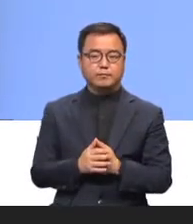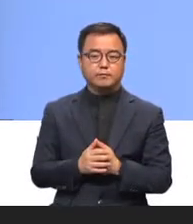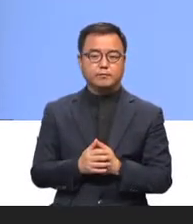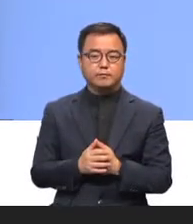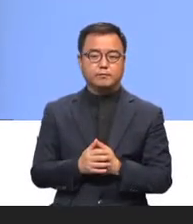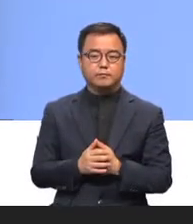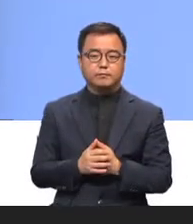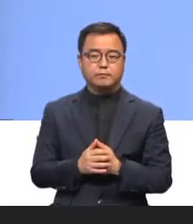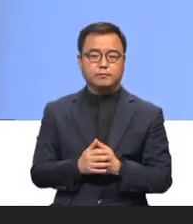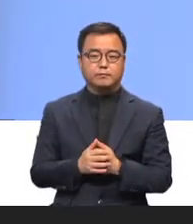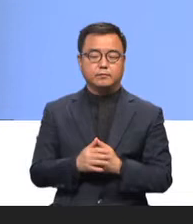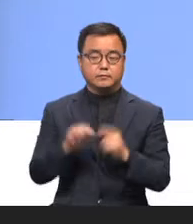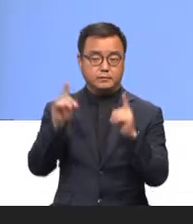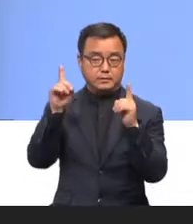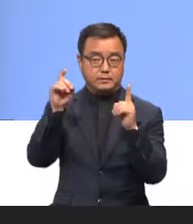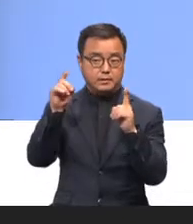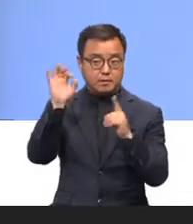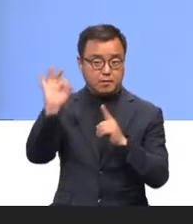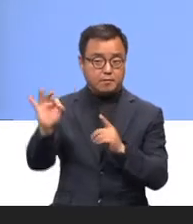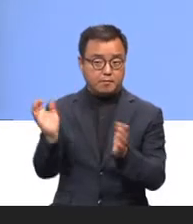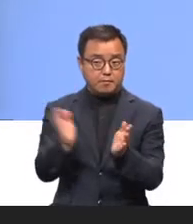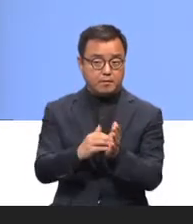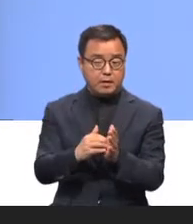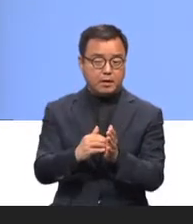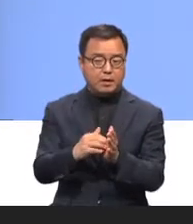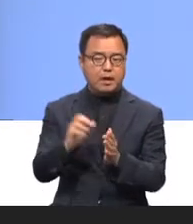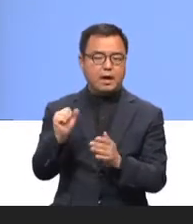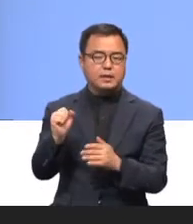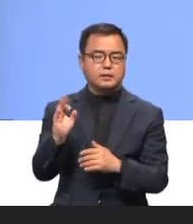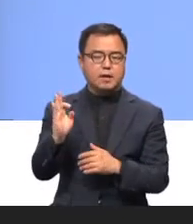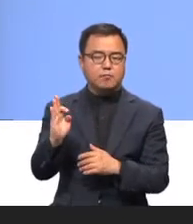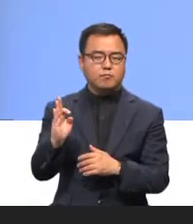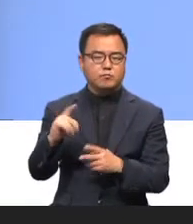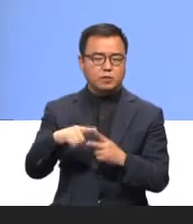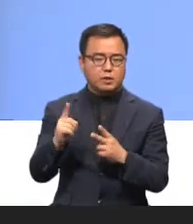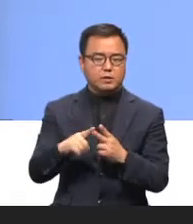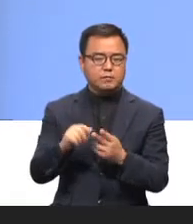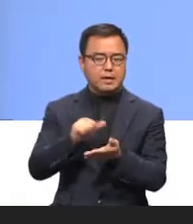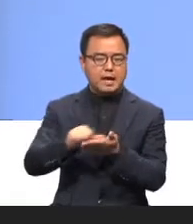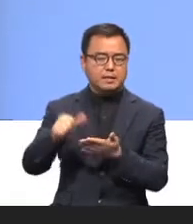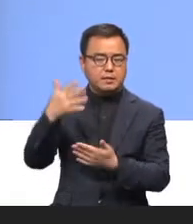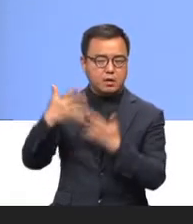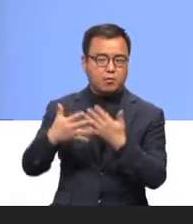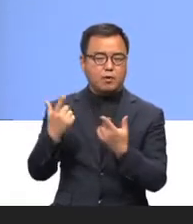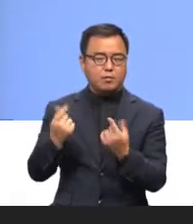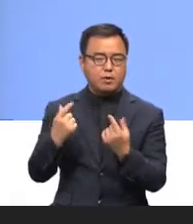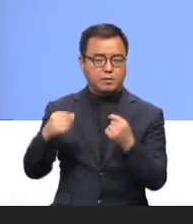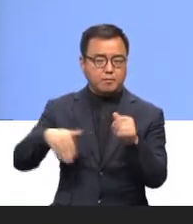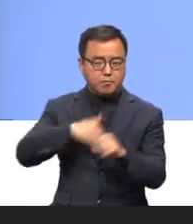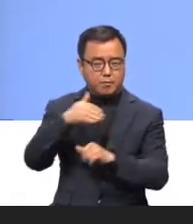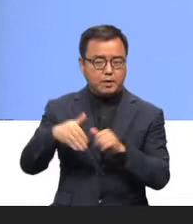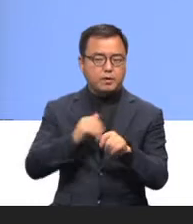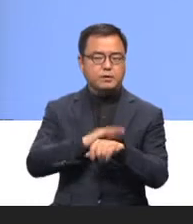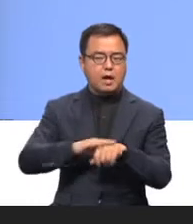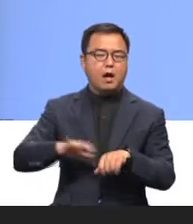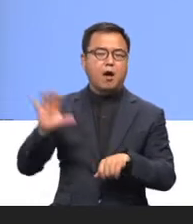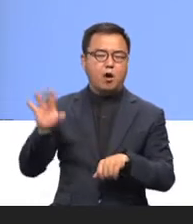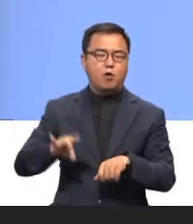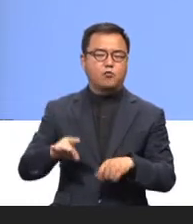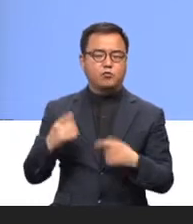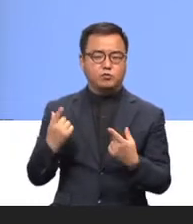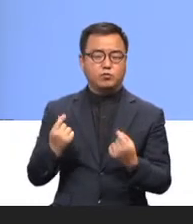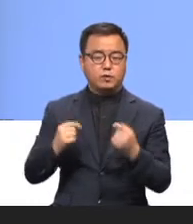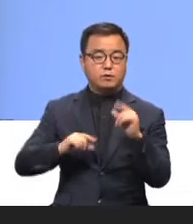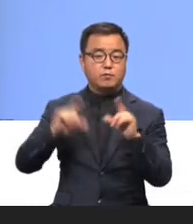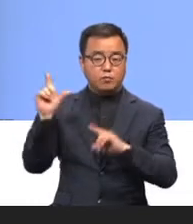이제 좀 그림을 사진을 보셨는데요. 그 SF 영화나 애니메이션 같은데 배경으로 잘 어울릴 것 같은 그런 사진들이